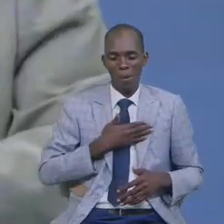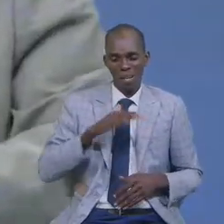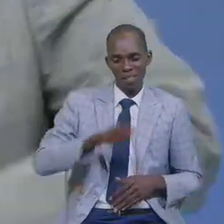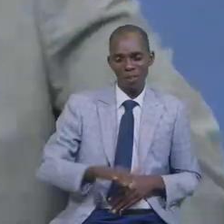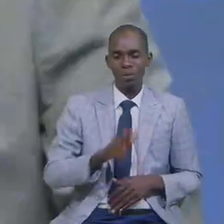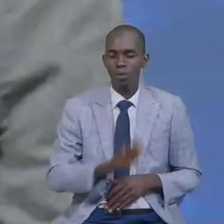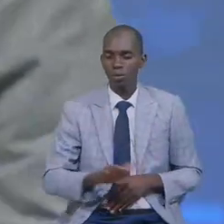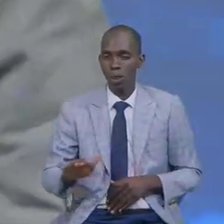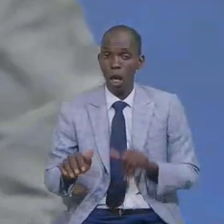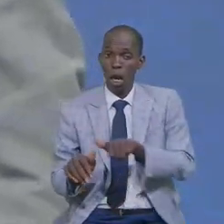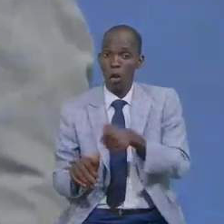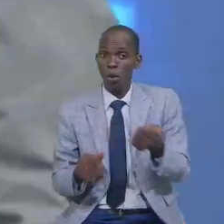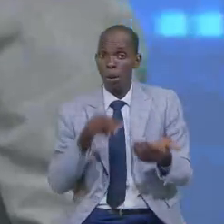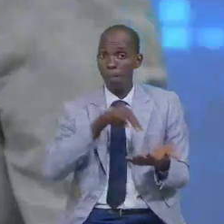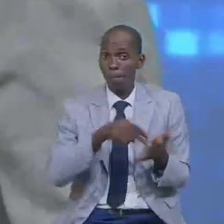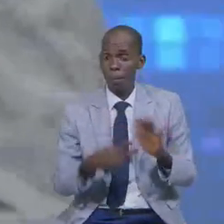aspect à ça.